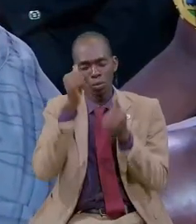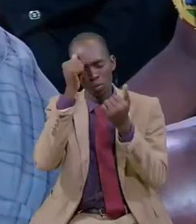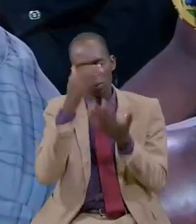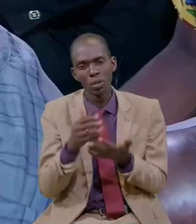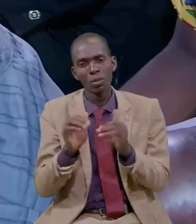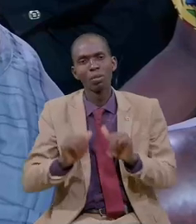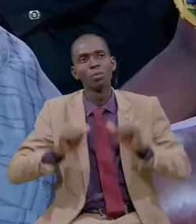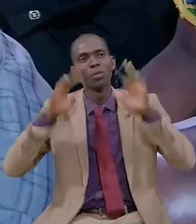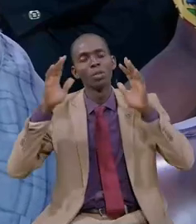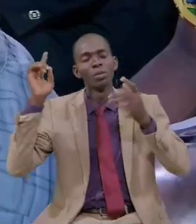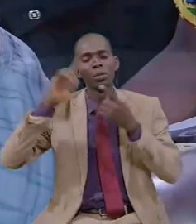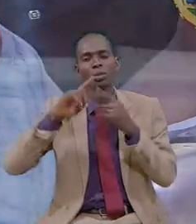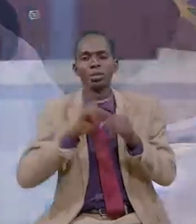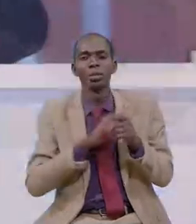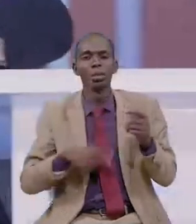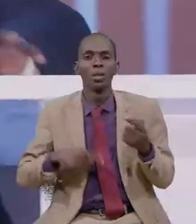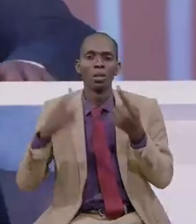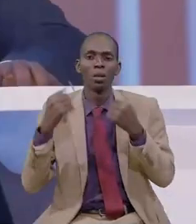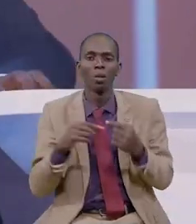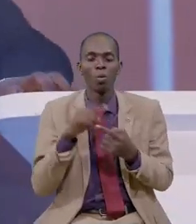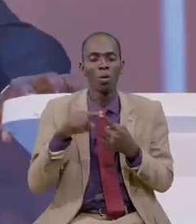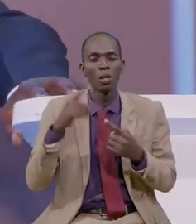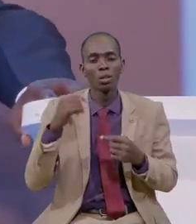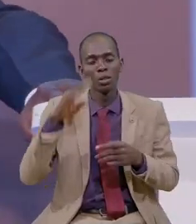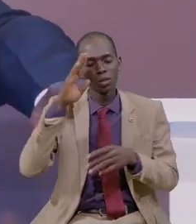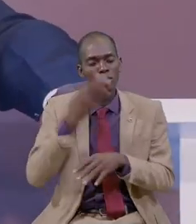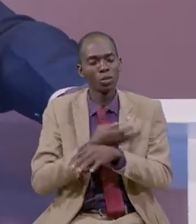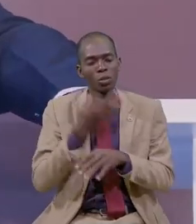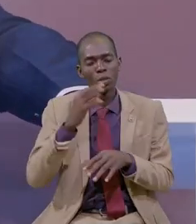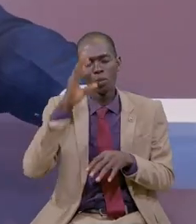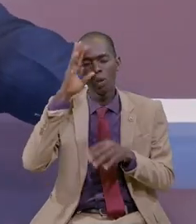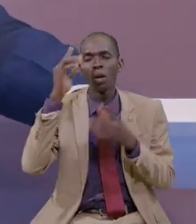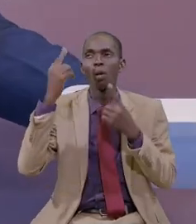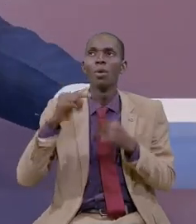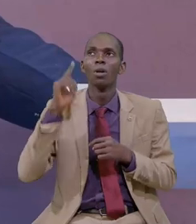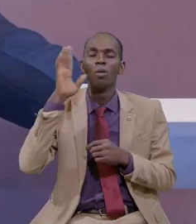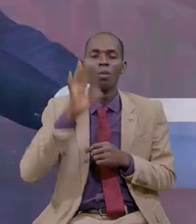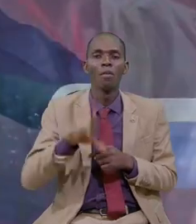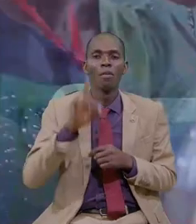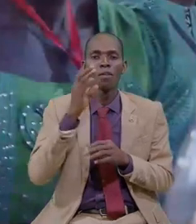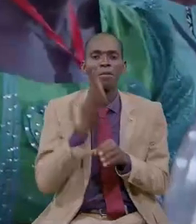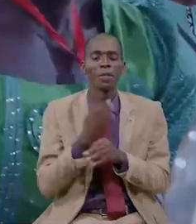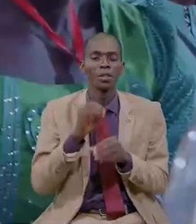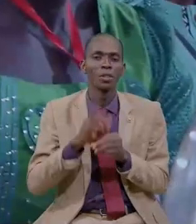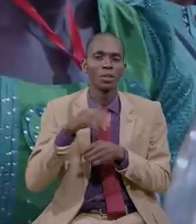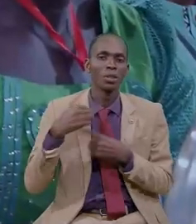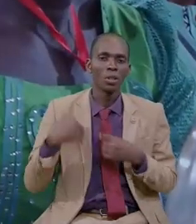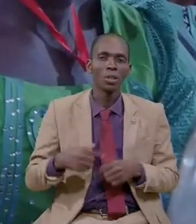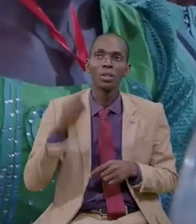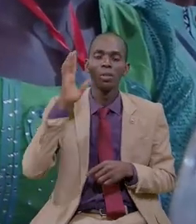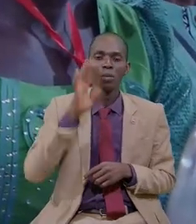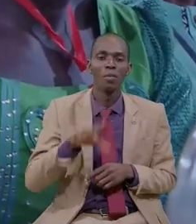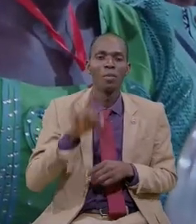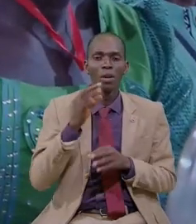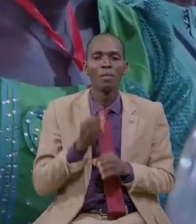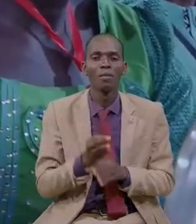bientôt. Quand le Fils de l'homme viendra, il va trouver la foi dans ton cœur. Il trouvera la foi, la fidélité dans ta